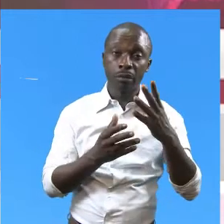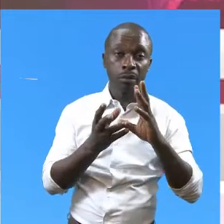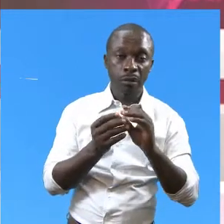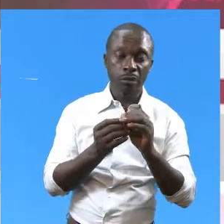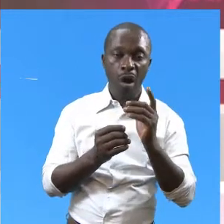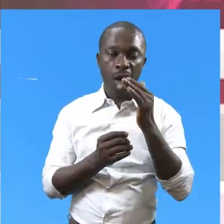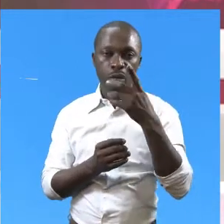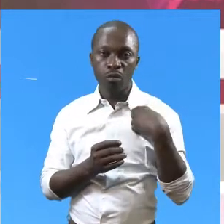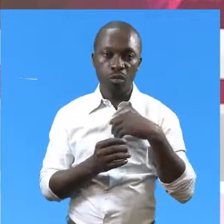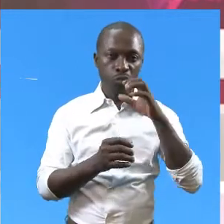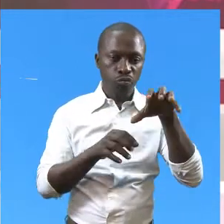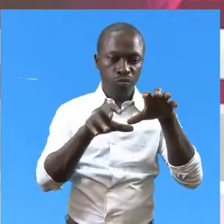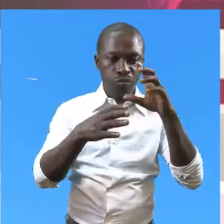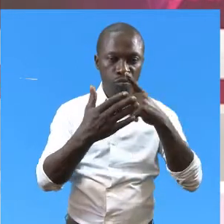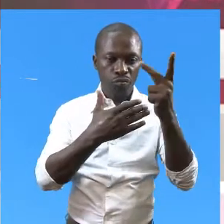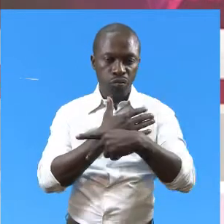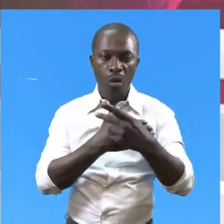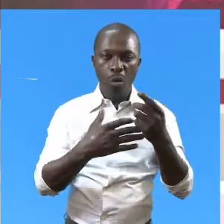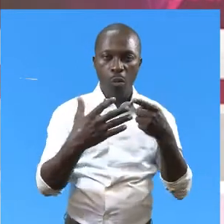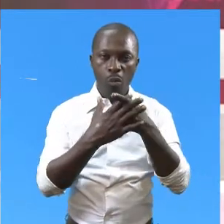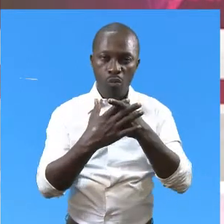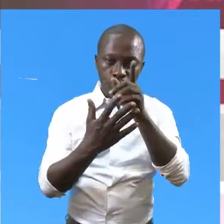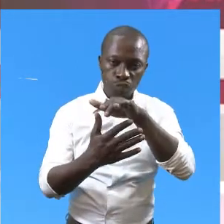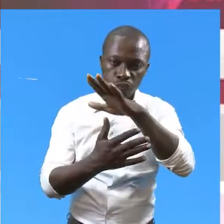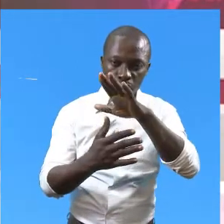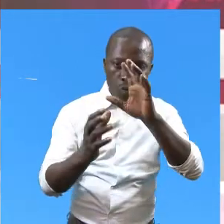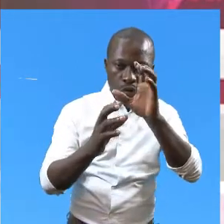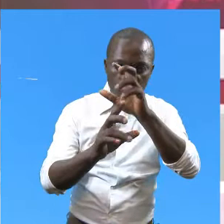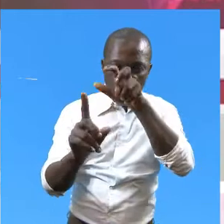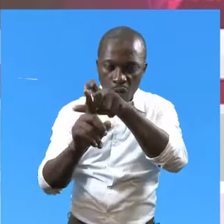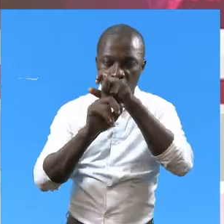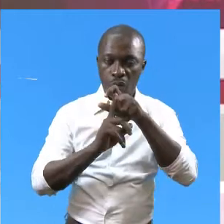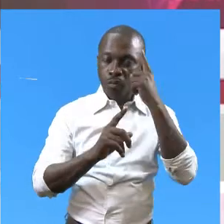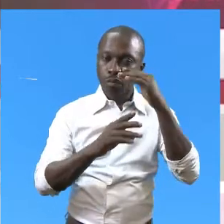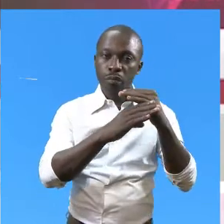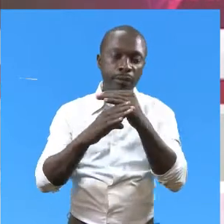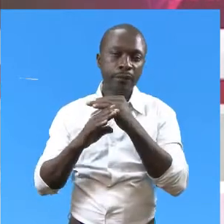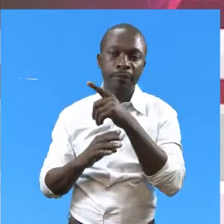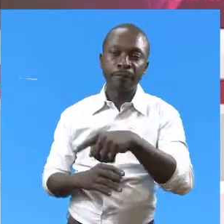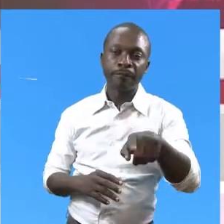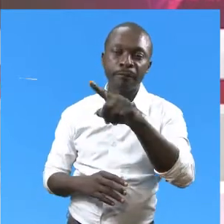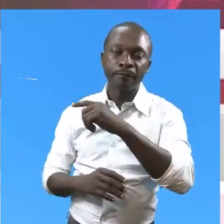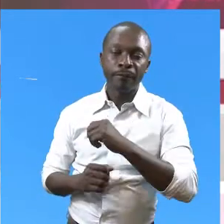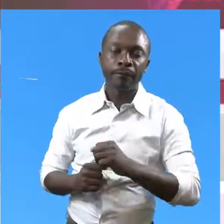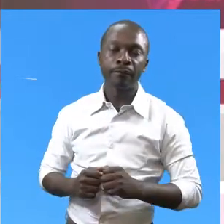seraient prises pour mettre fin aux attaques barbares contre l'école et contre les populations en général.